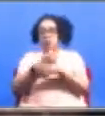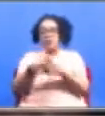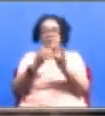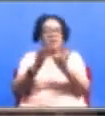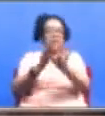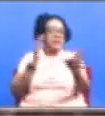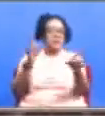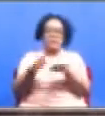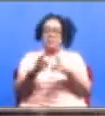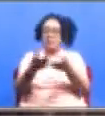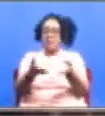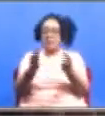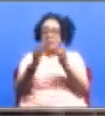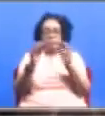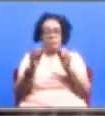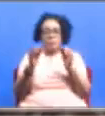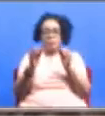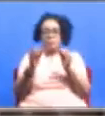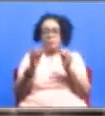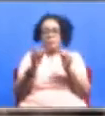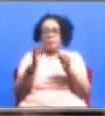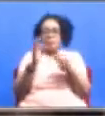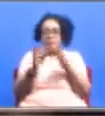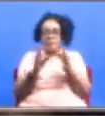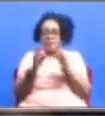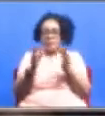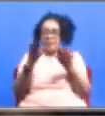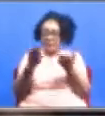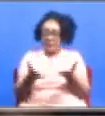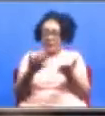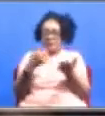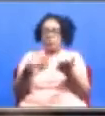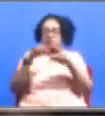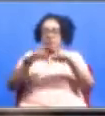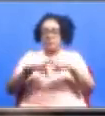hii. Unaenda hata kama jamu iko kuna space mnakaa pale